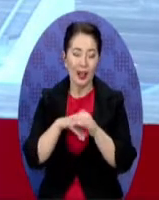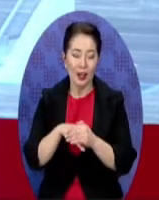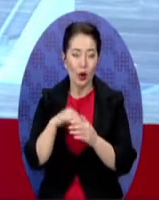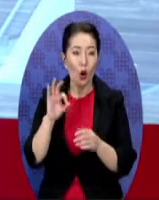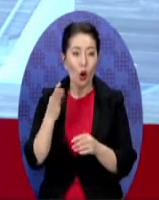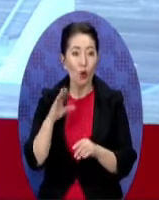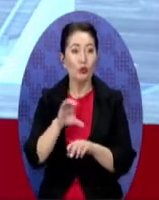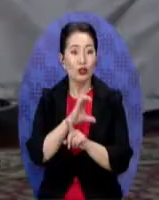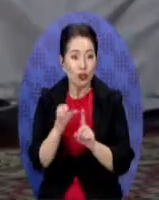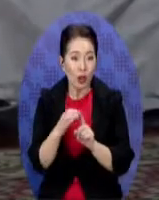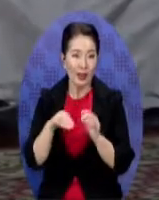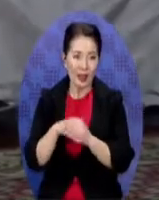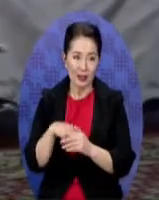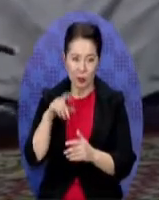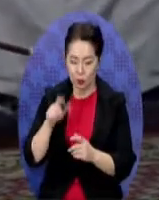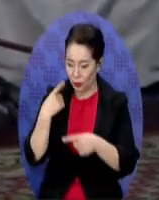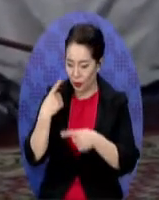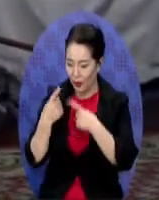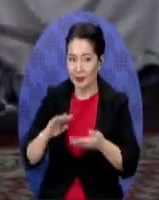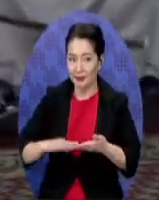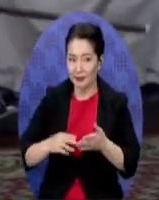сурвалжиллаа.